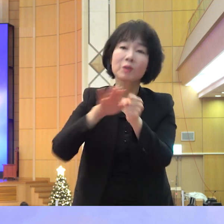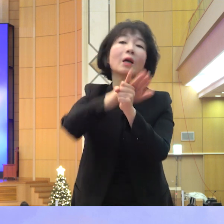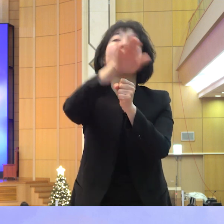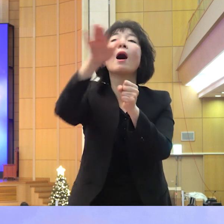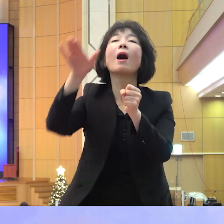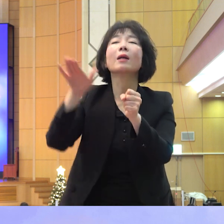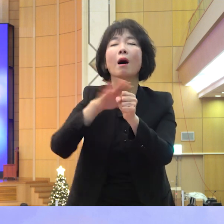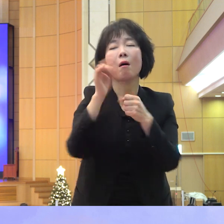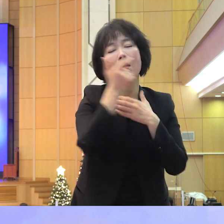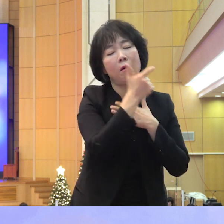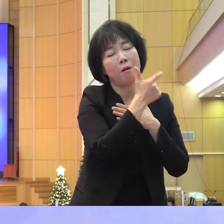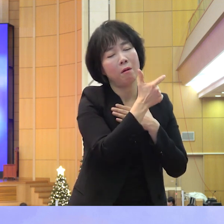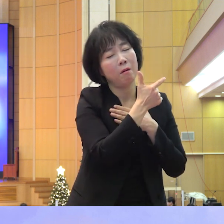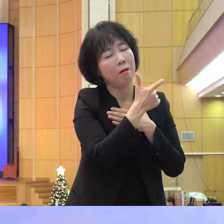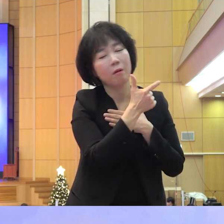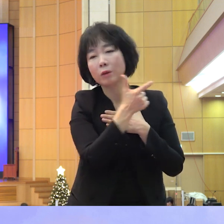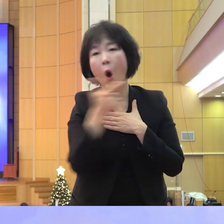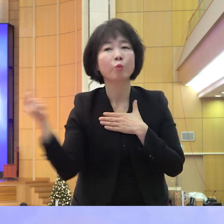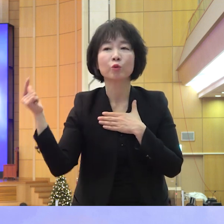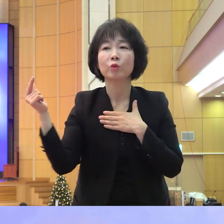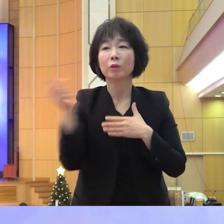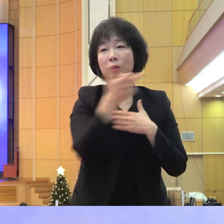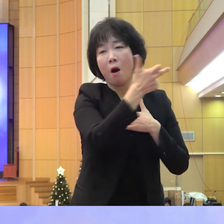주님 사랑 너무